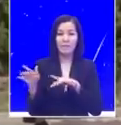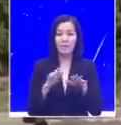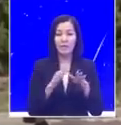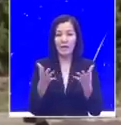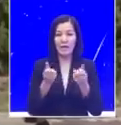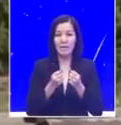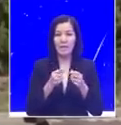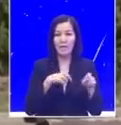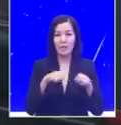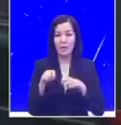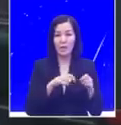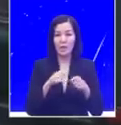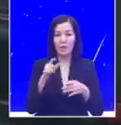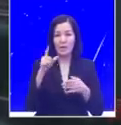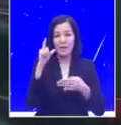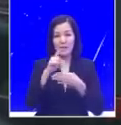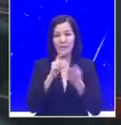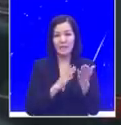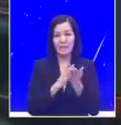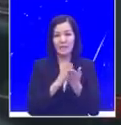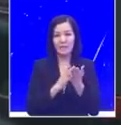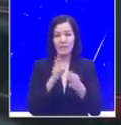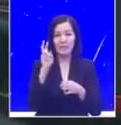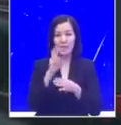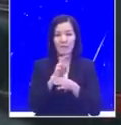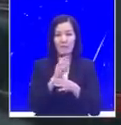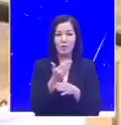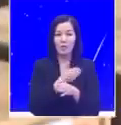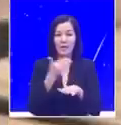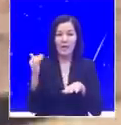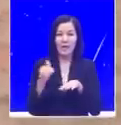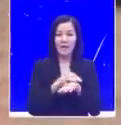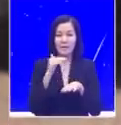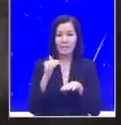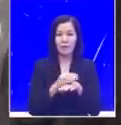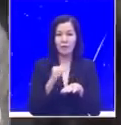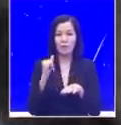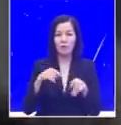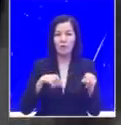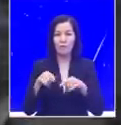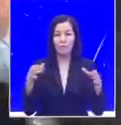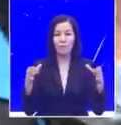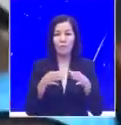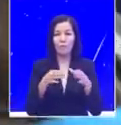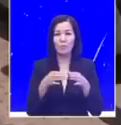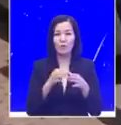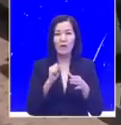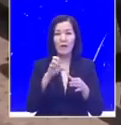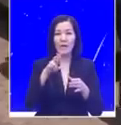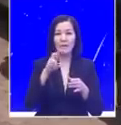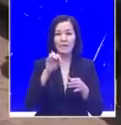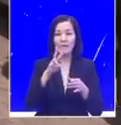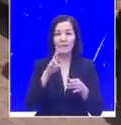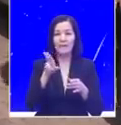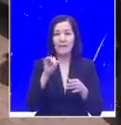бұл тауарлар дін қызметкерлерінің айтуынша келушілердің қайырымдылығымен Жетісу футбол клубының ойыншысы Аслан